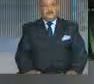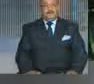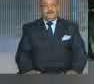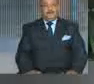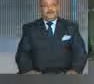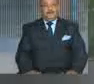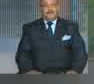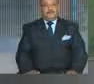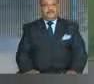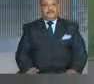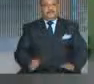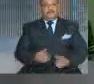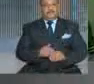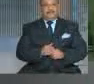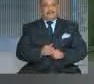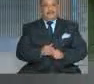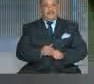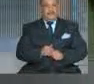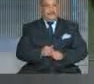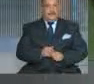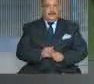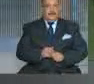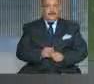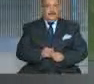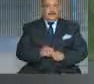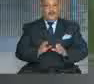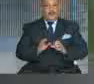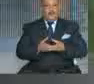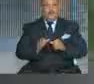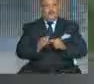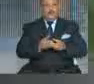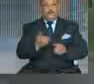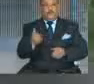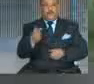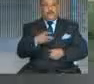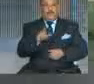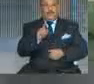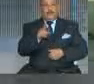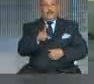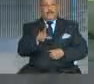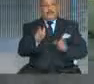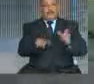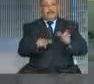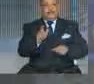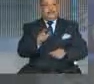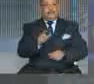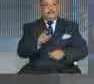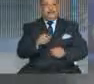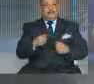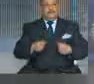لرياضة الملاكمة مطمح المشاركين فيها أن تصبح دورة دولية.